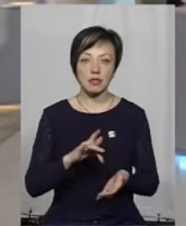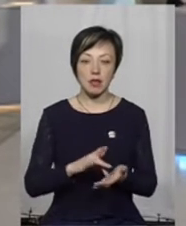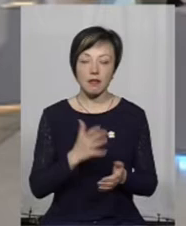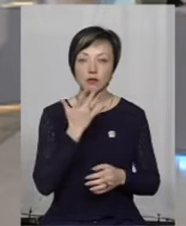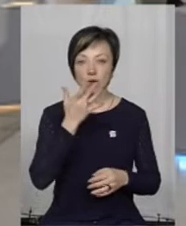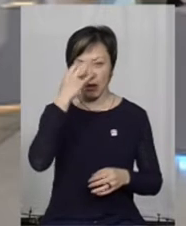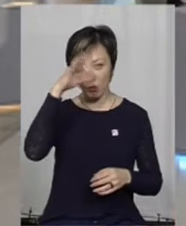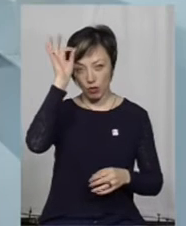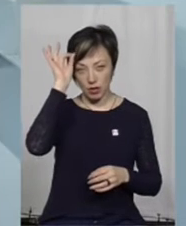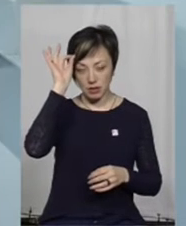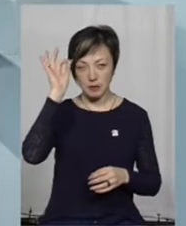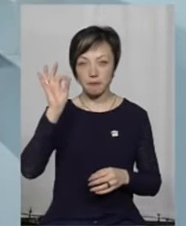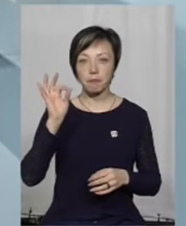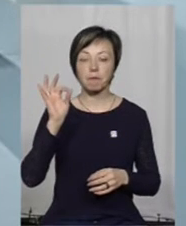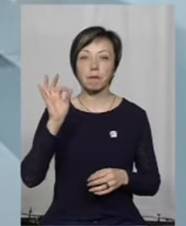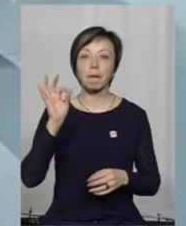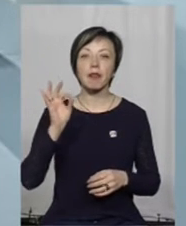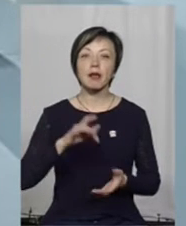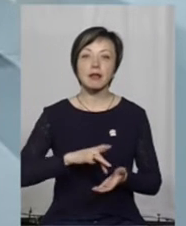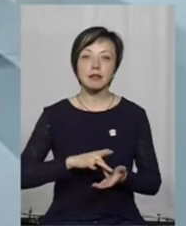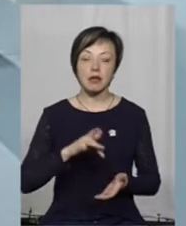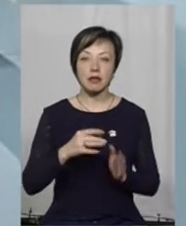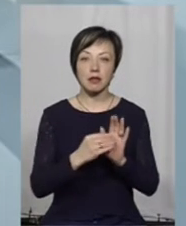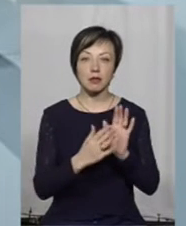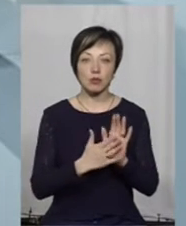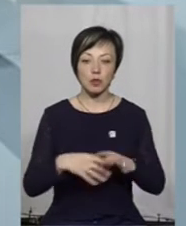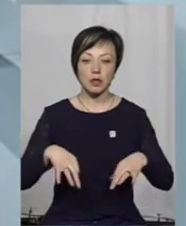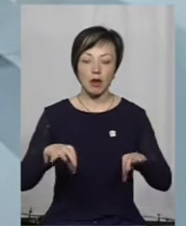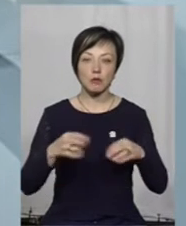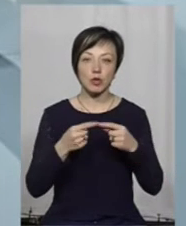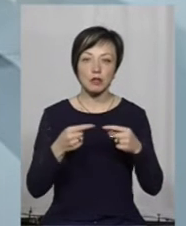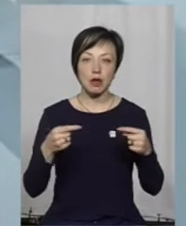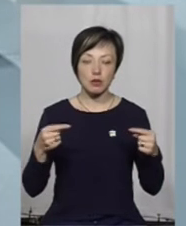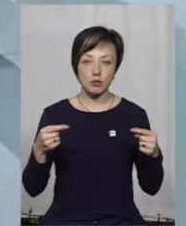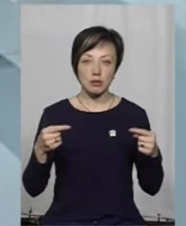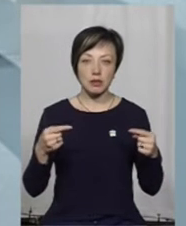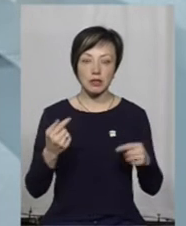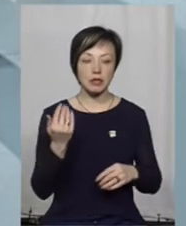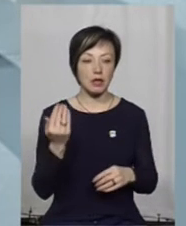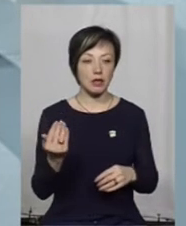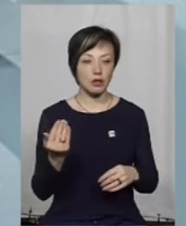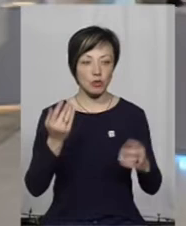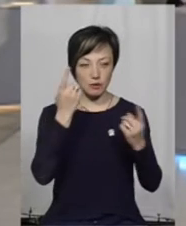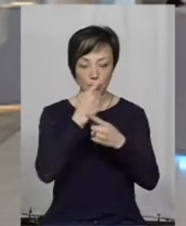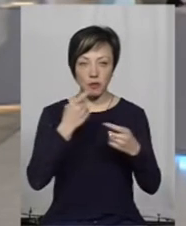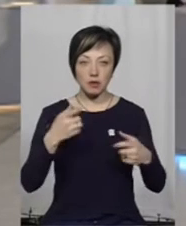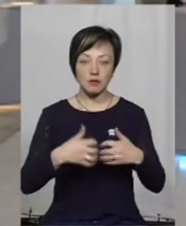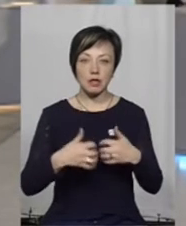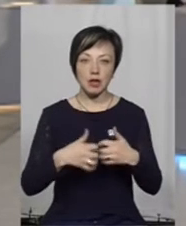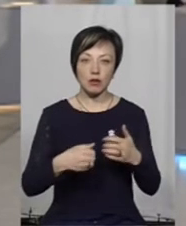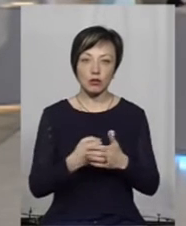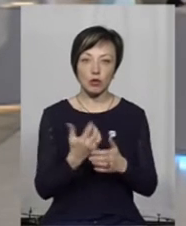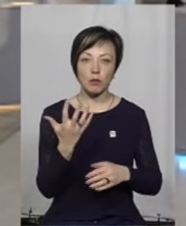національної поліції, тобто центр, який реєструє транспортні засоби, За їхньою інформацією, в середньому